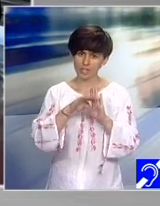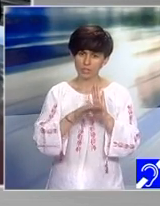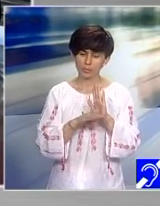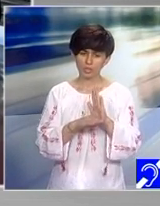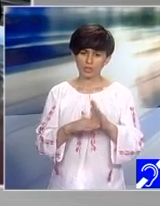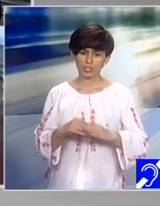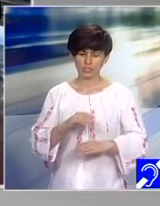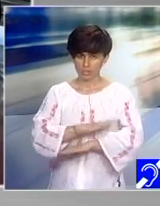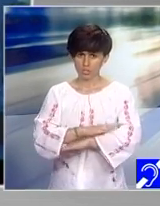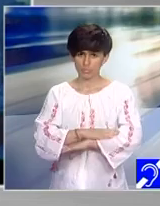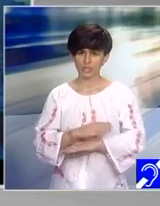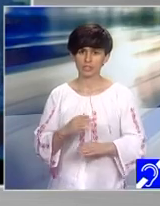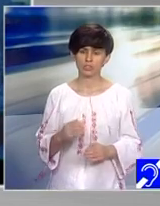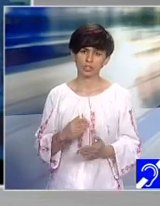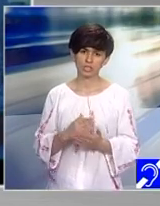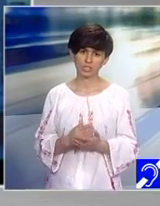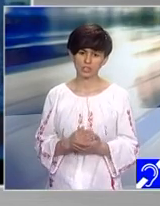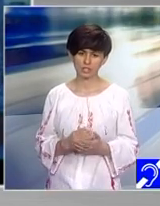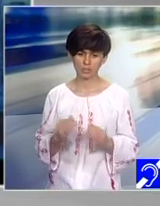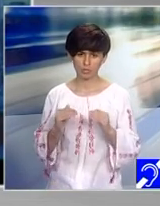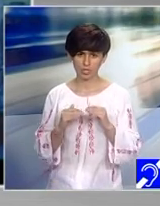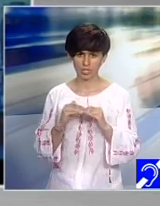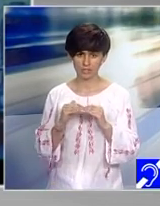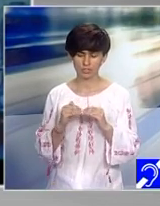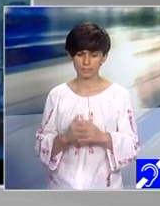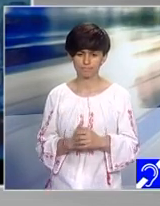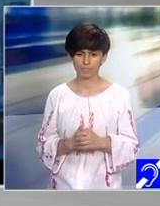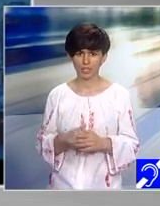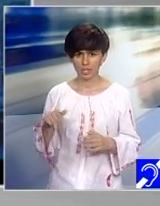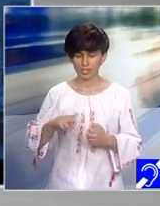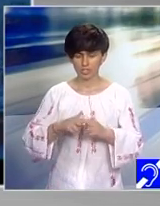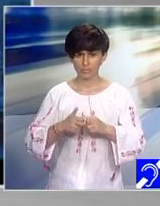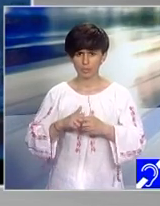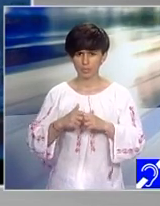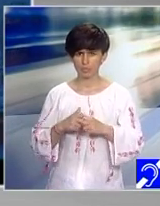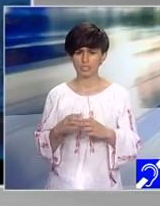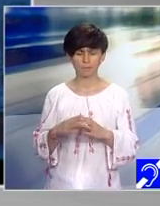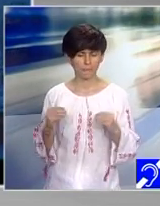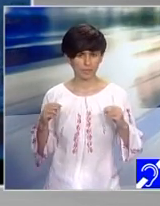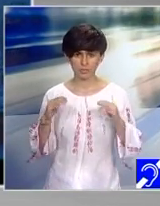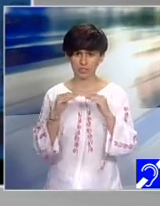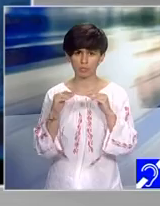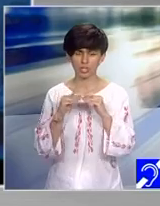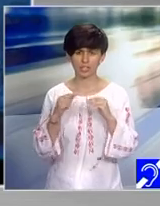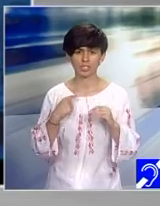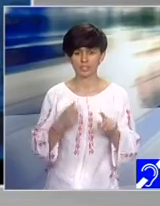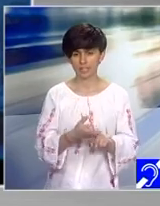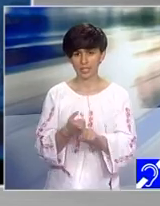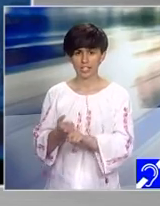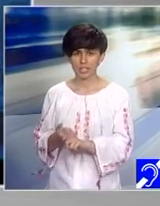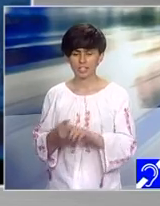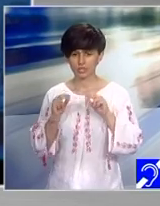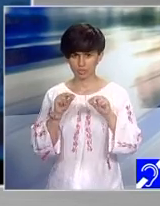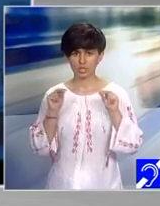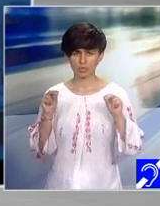democratice? Da, asta e o problemă și, de fapt, problema de deficit democratic se leagă în dublu sens cu cea a educației. Avem